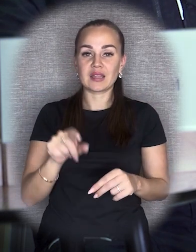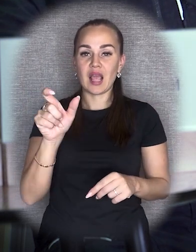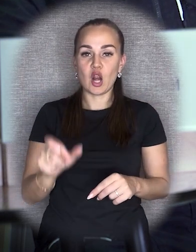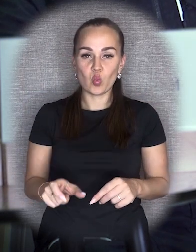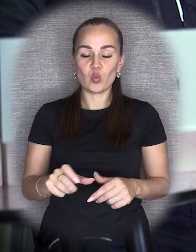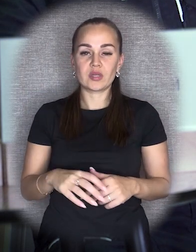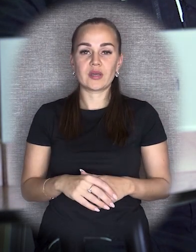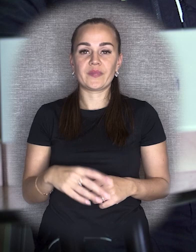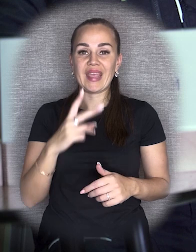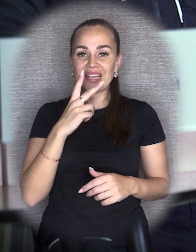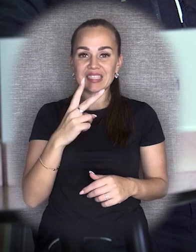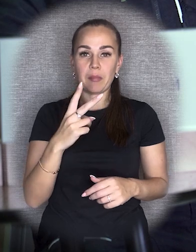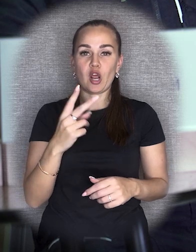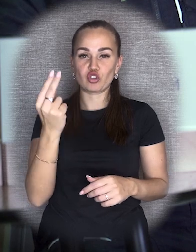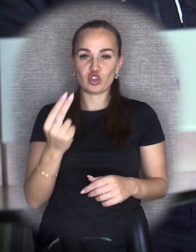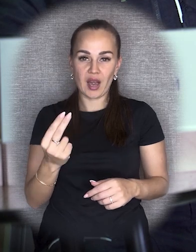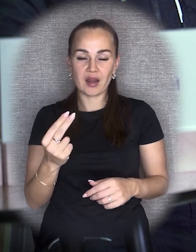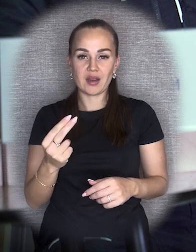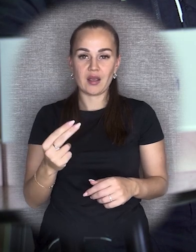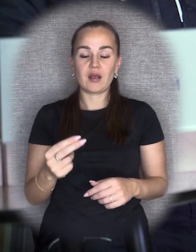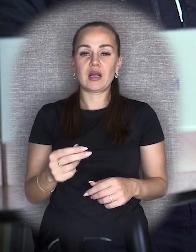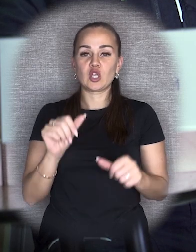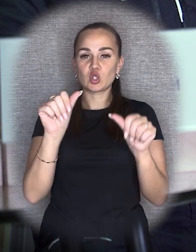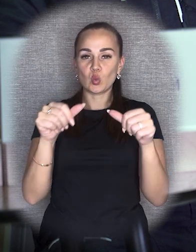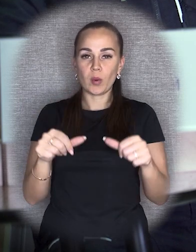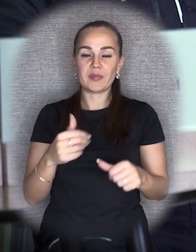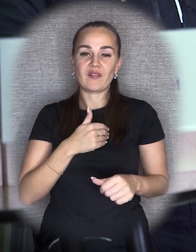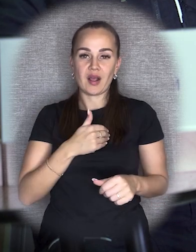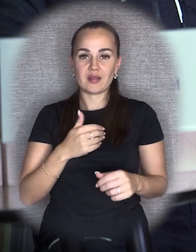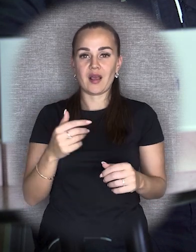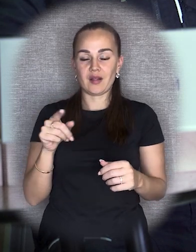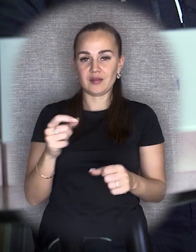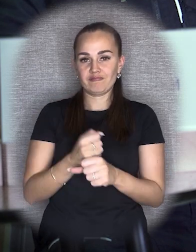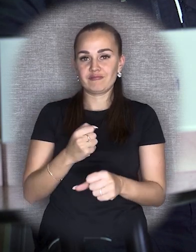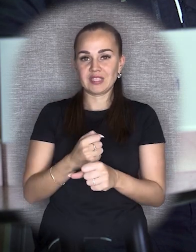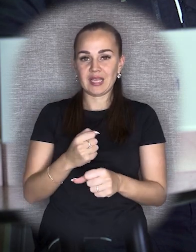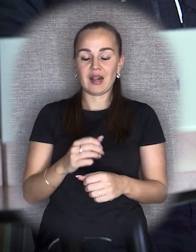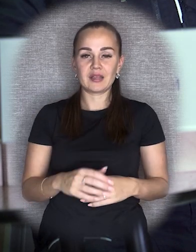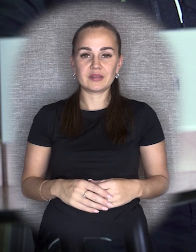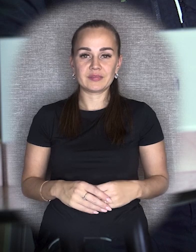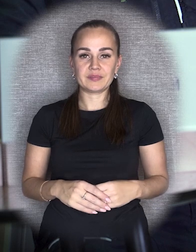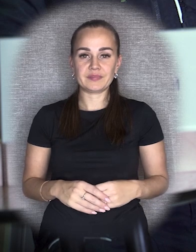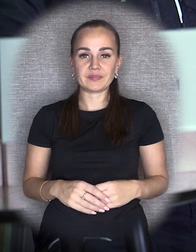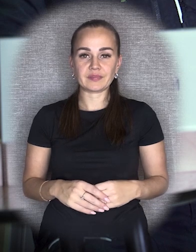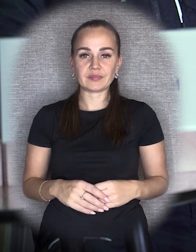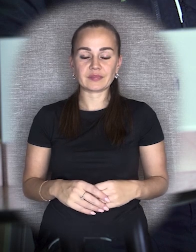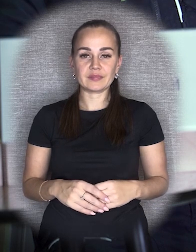люди, к изображению образов которых скульпторам хотелось обратиться в своем